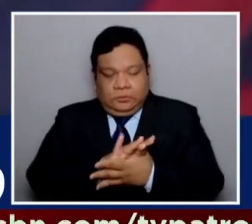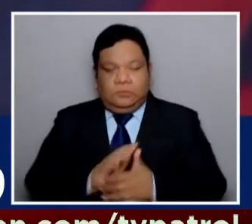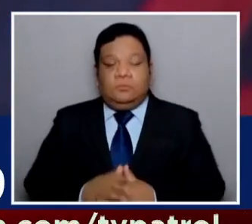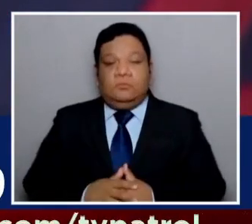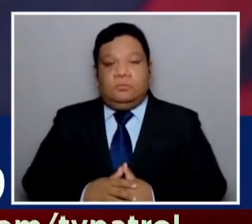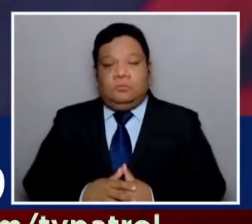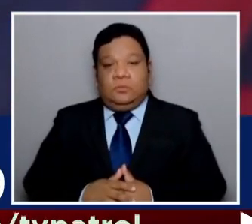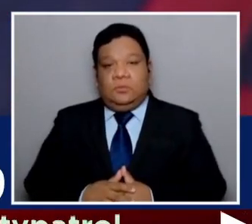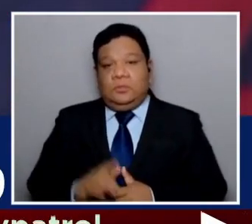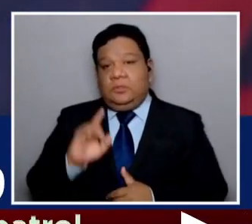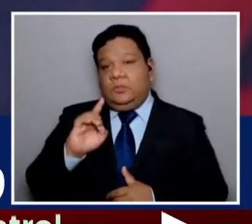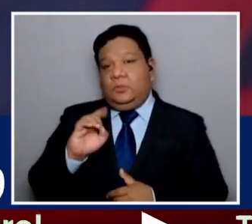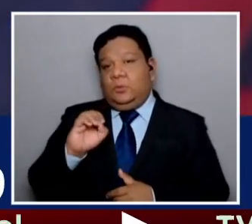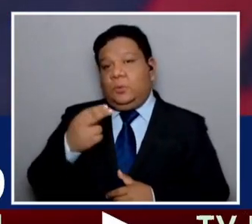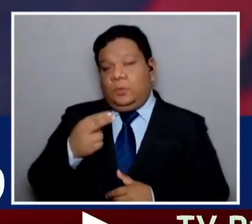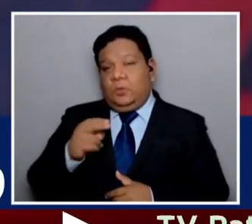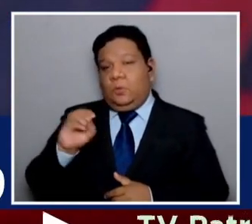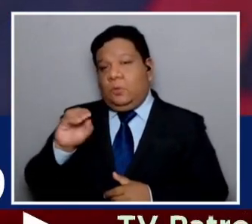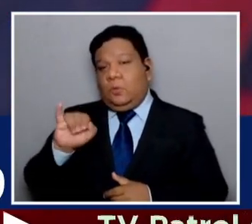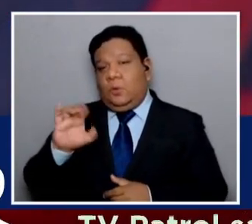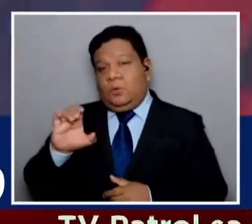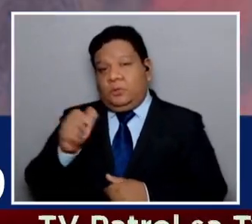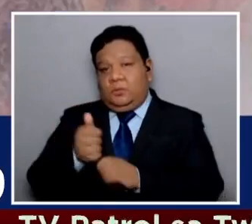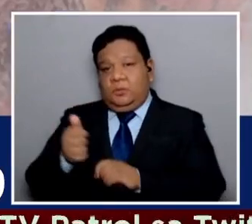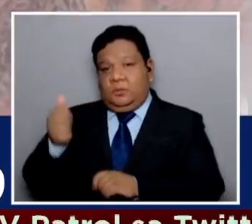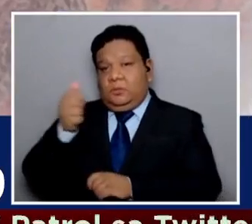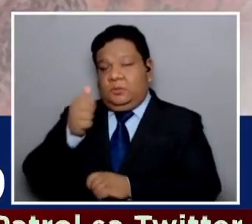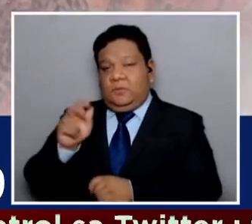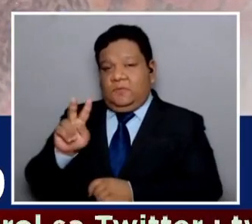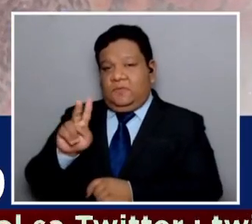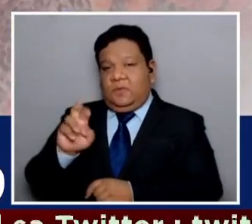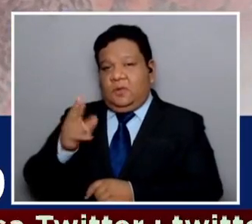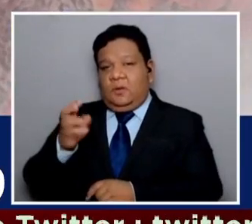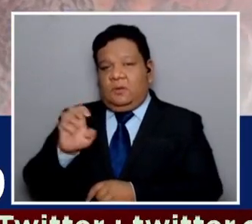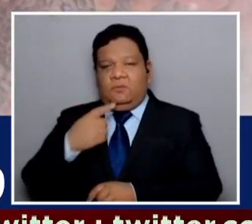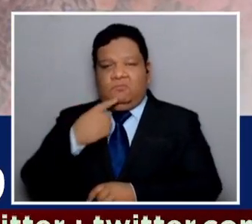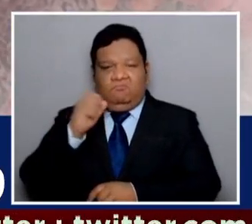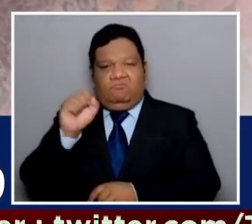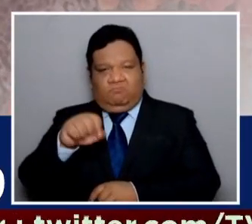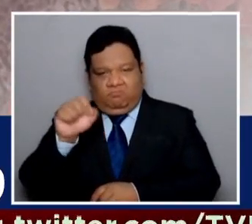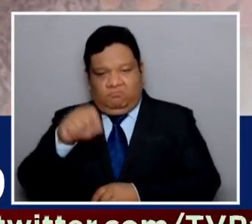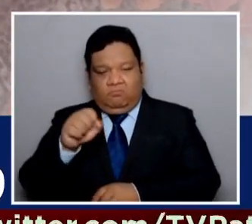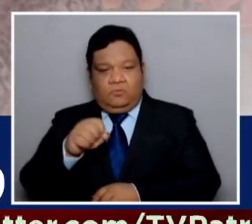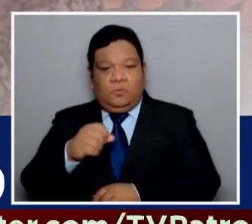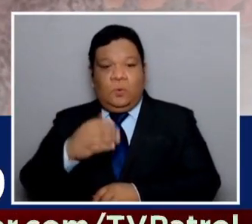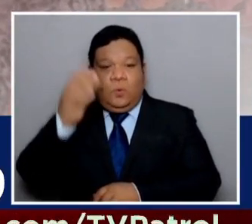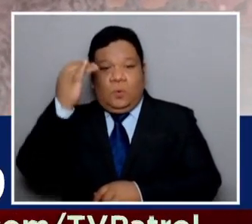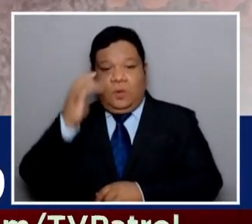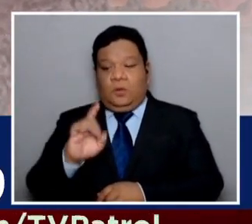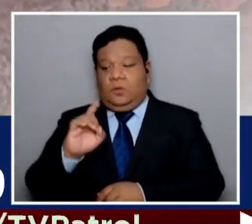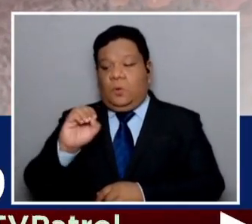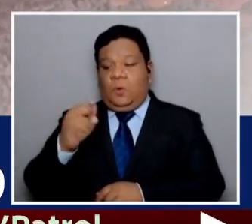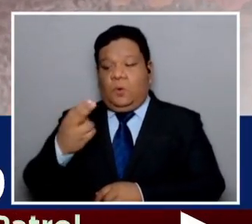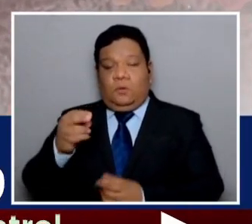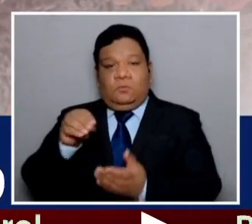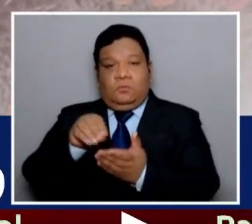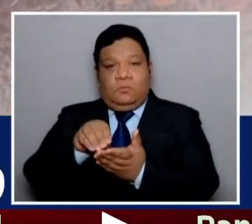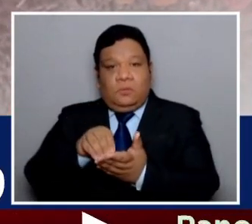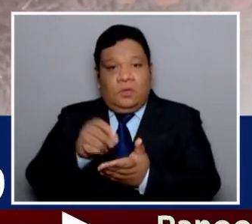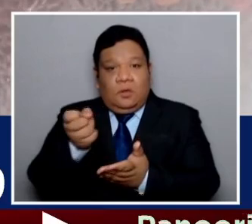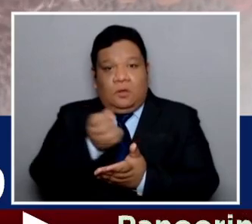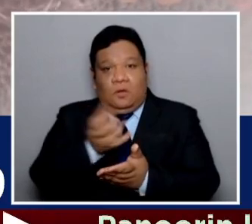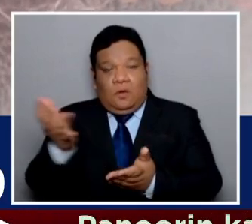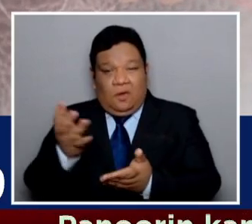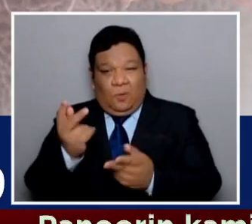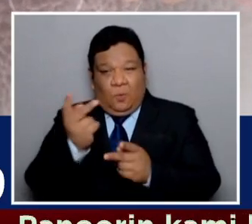ni Department of Health Officer in Charge Maria Rosario Vergere matapos makapagtala ang DOH ng 811 na severe at